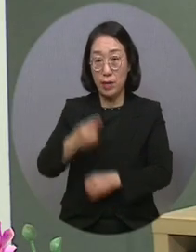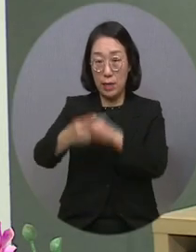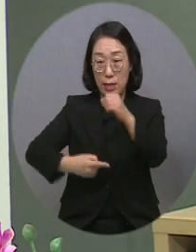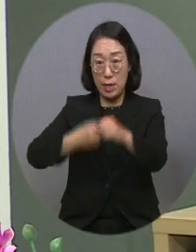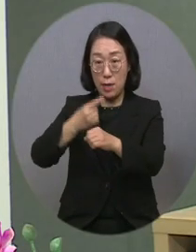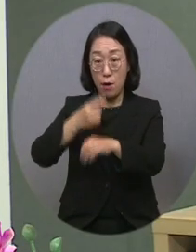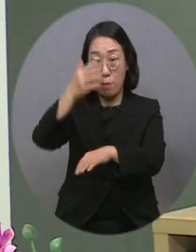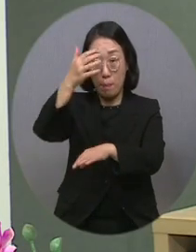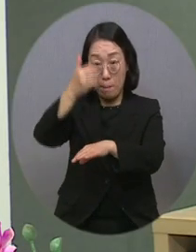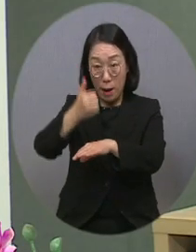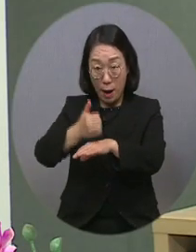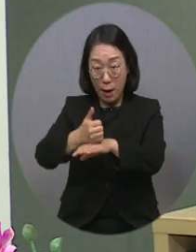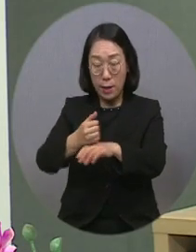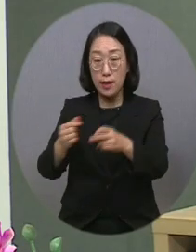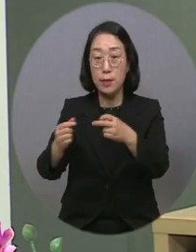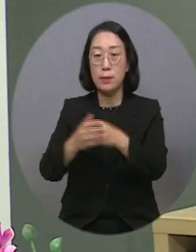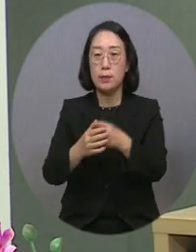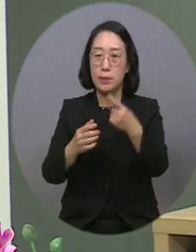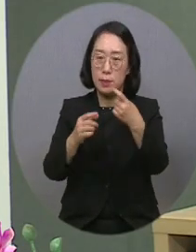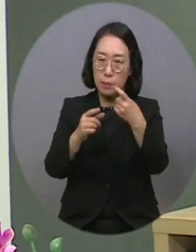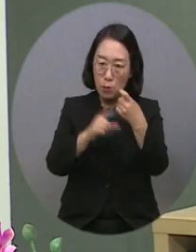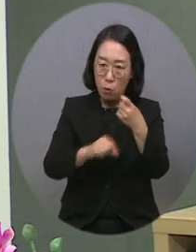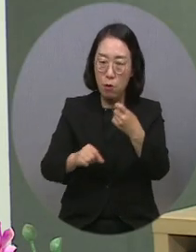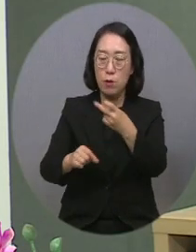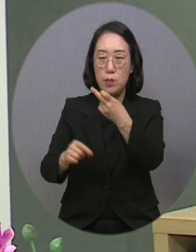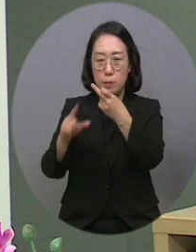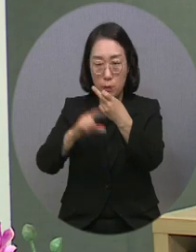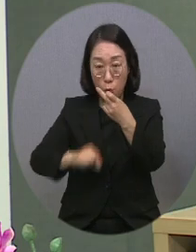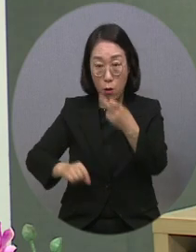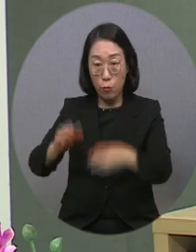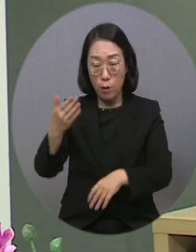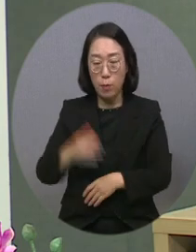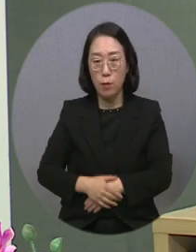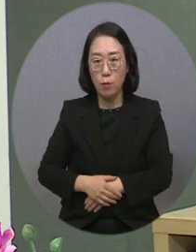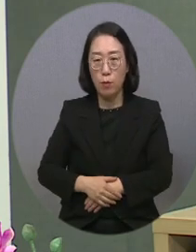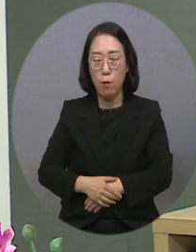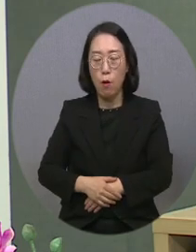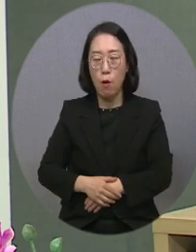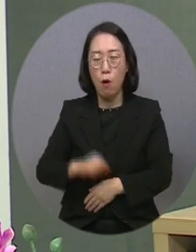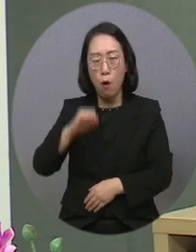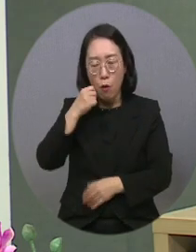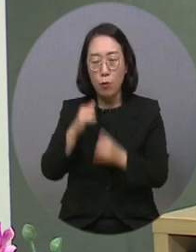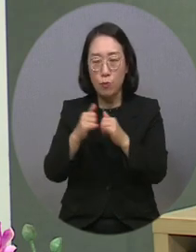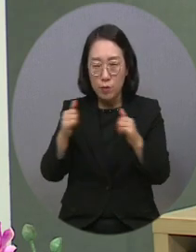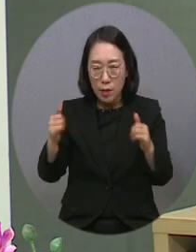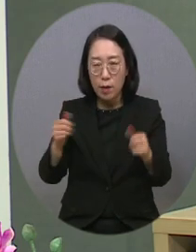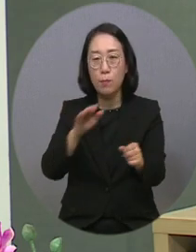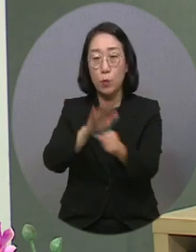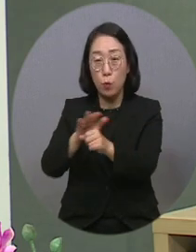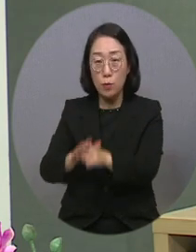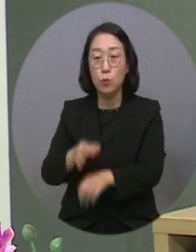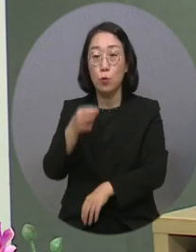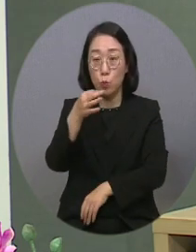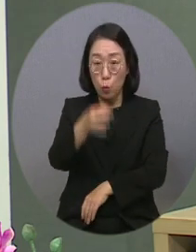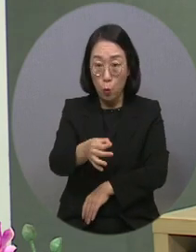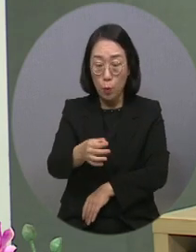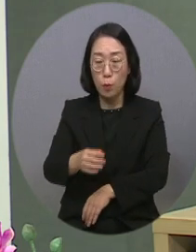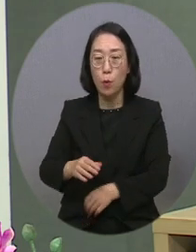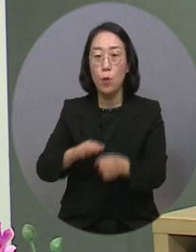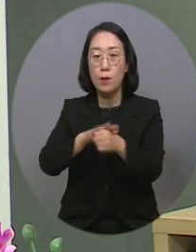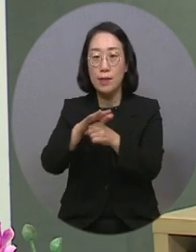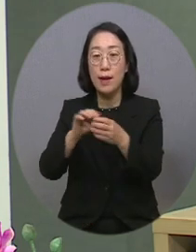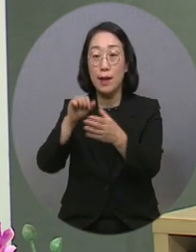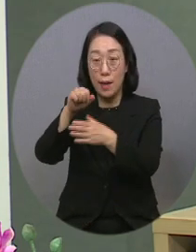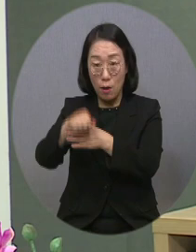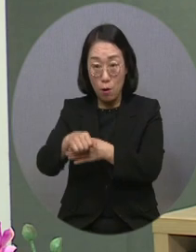다가오면은 11월부터는 이제 부르 이웃도 돕기 성금이라든가 예. 사랑의 열매 성금